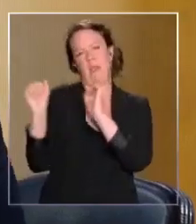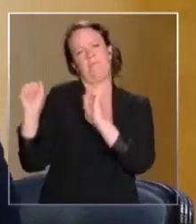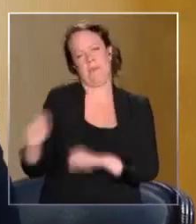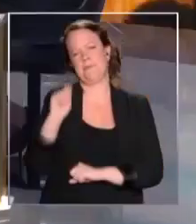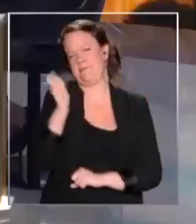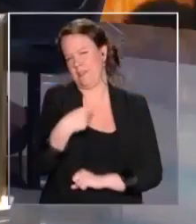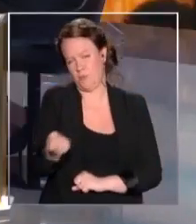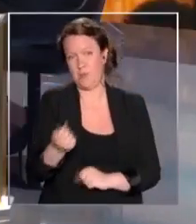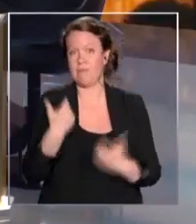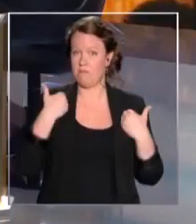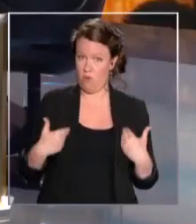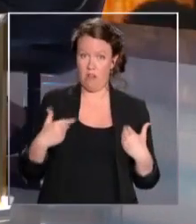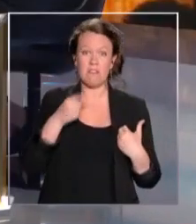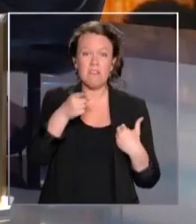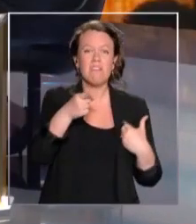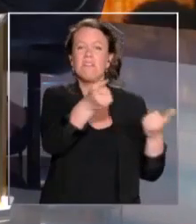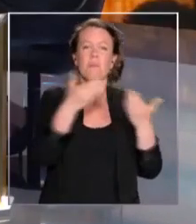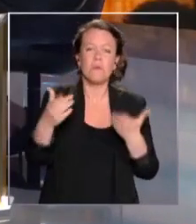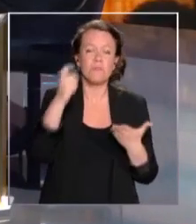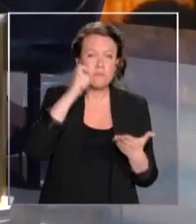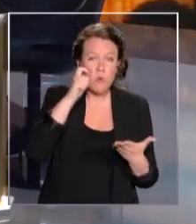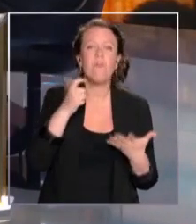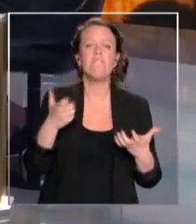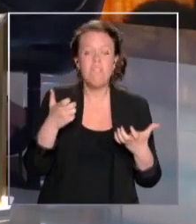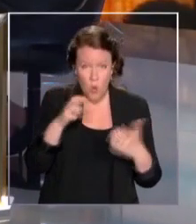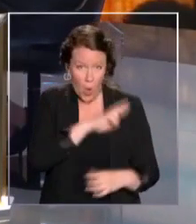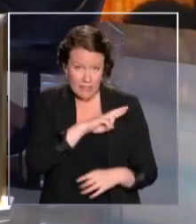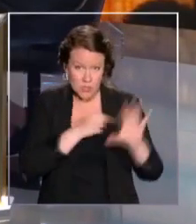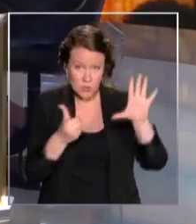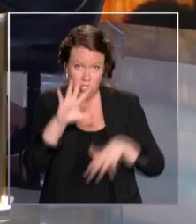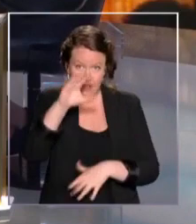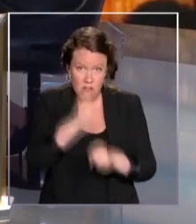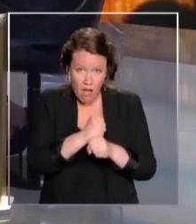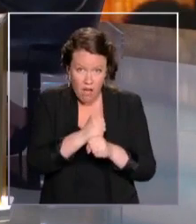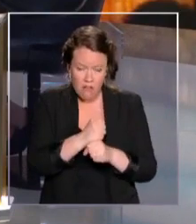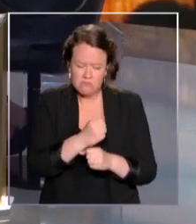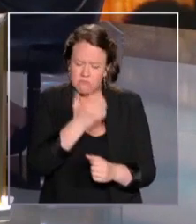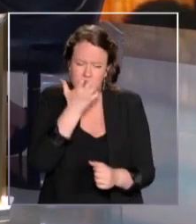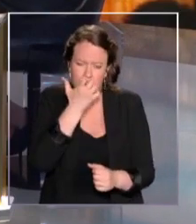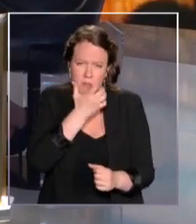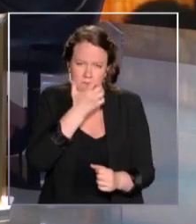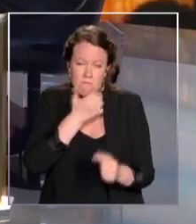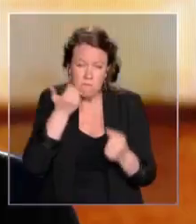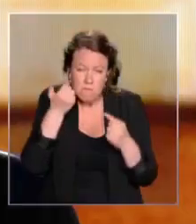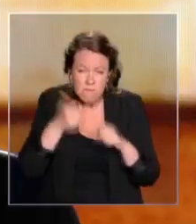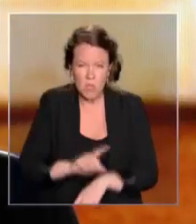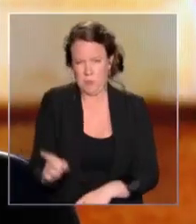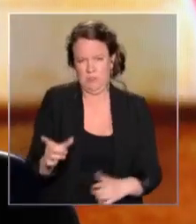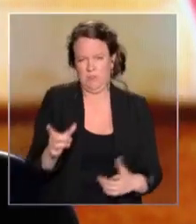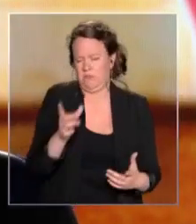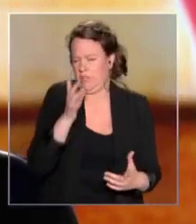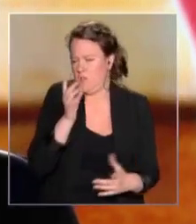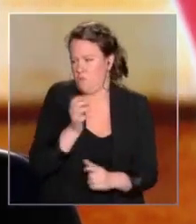la retraite à 65 ans c'est une injustice absolument insupportable monsieur mac ont